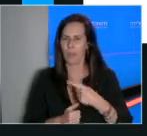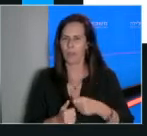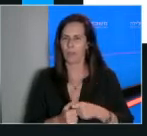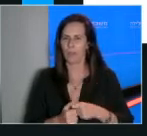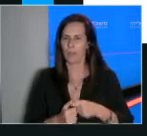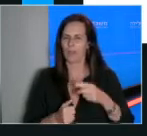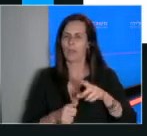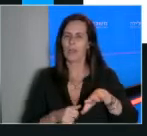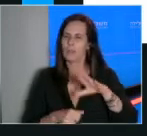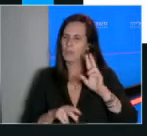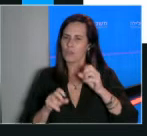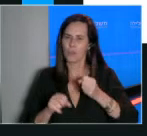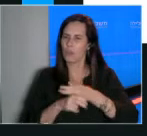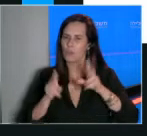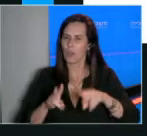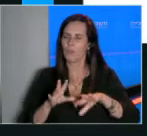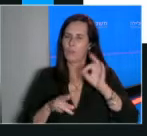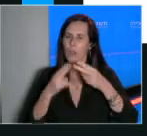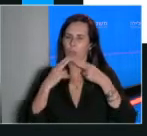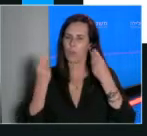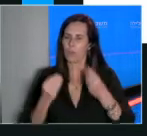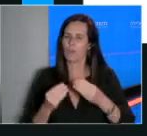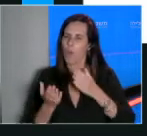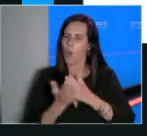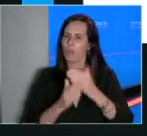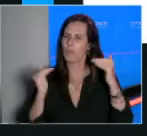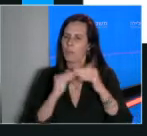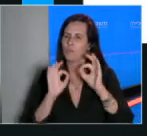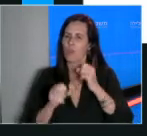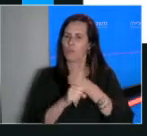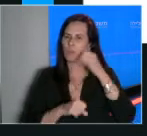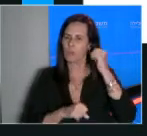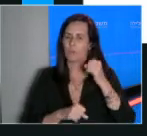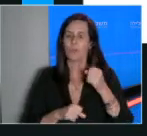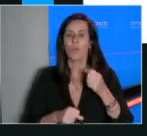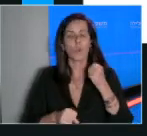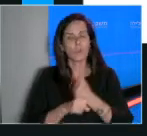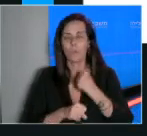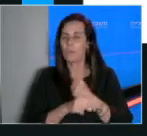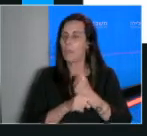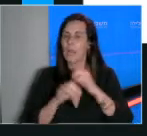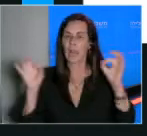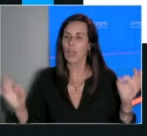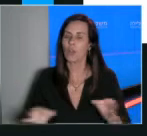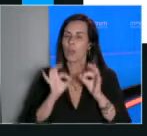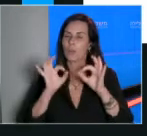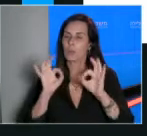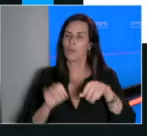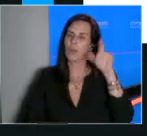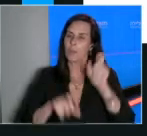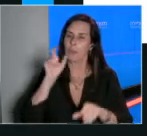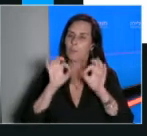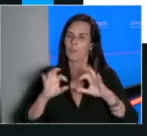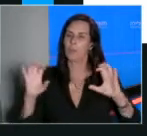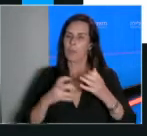הסוציאליות, חרמוני, כי יעשה כל שביכולתו על מנת להביא לפתרון טוב, הוגן וראוי עבור העובדים הסוציאליים, אשר עושות ועושים מלאכת